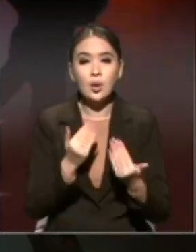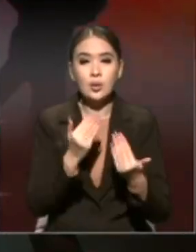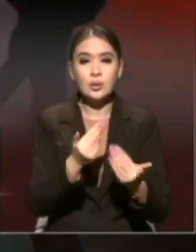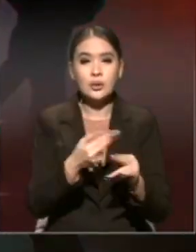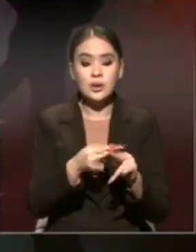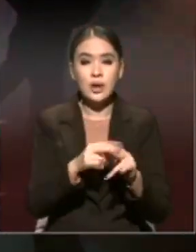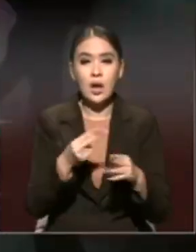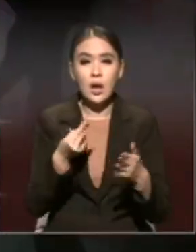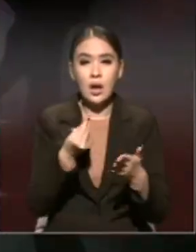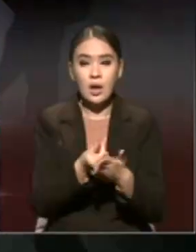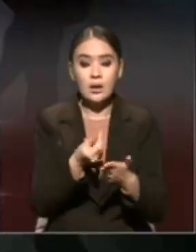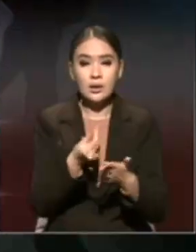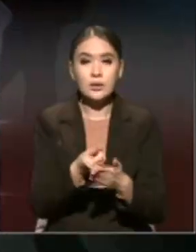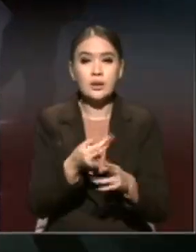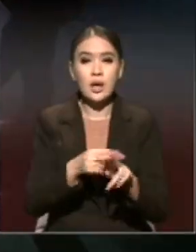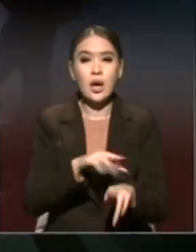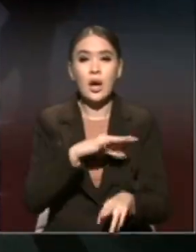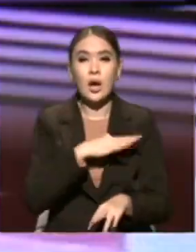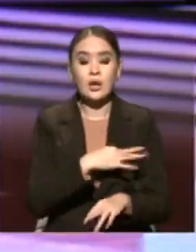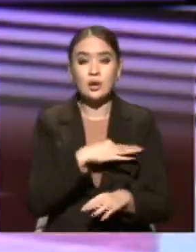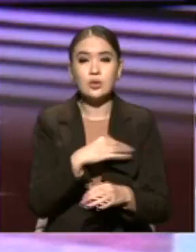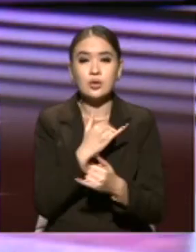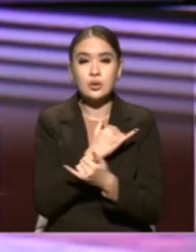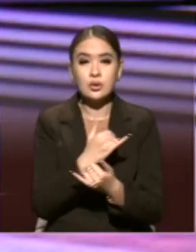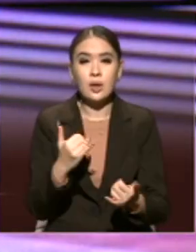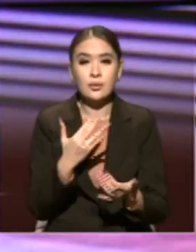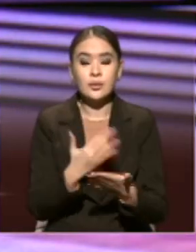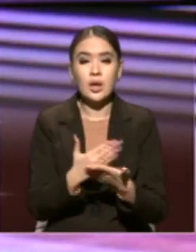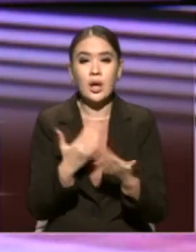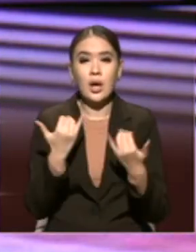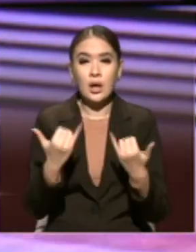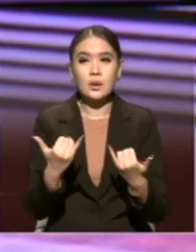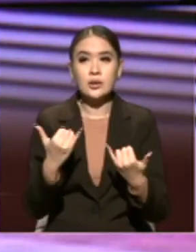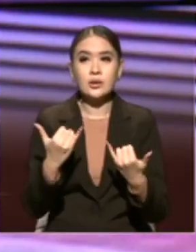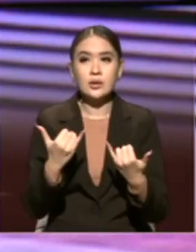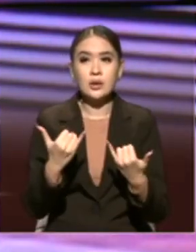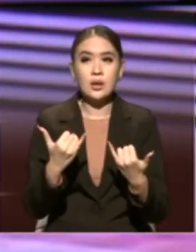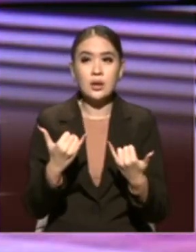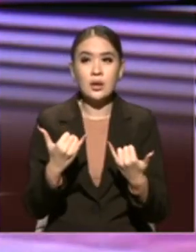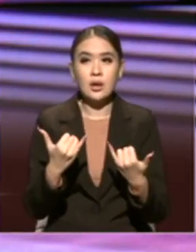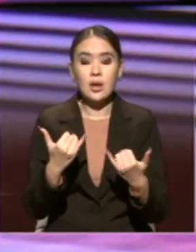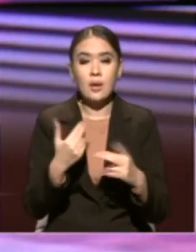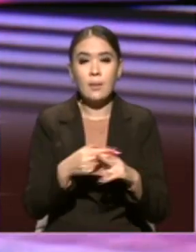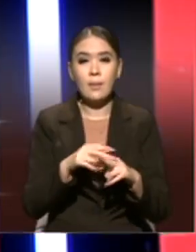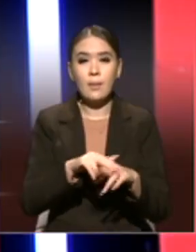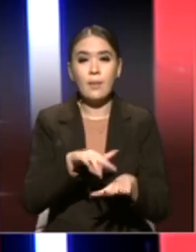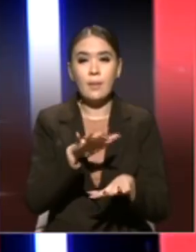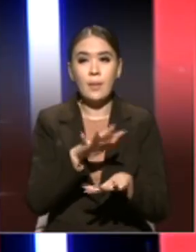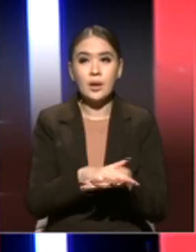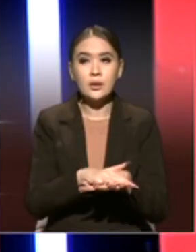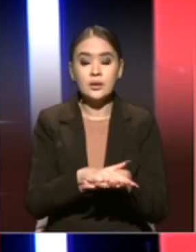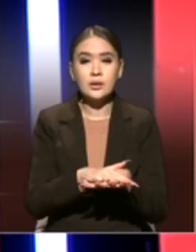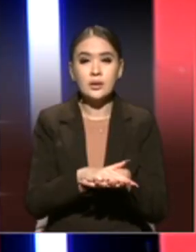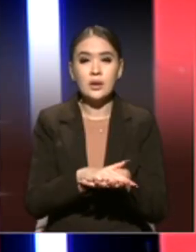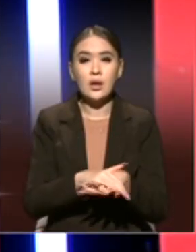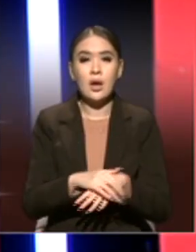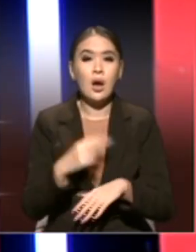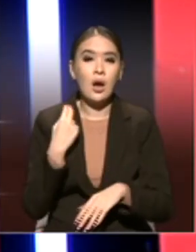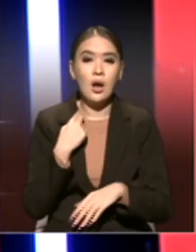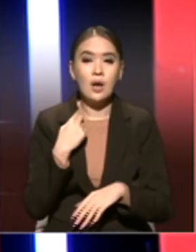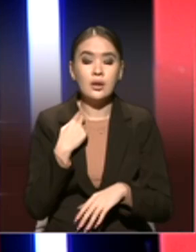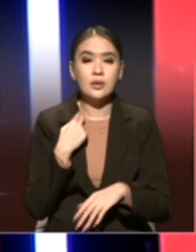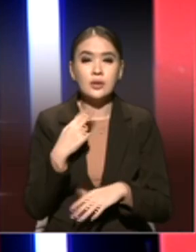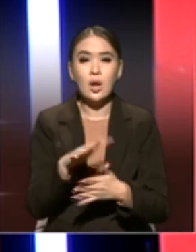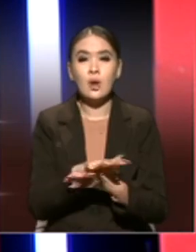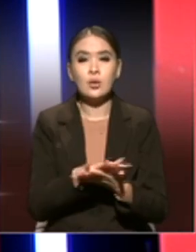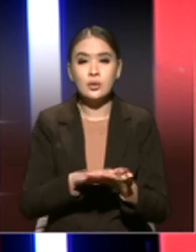неге қаржы нарығын реттеу агенттігіне ұсынамыз. Тиісті түрде ол жаңағы қай банкке жазу керек? Арызды кімге жазу керек? Арызды кімге жазу керек?